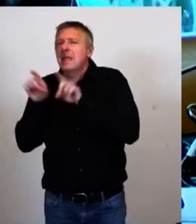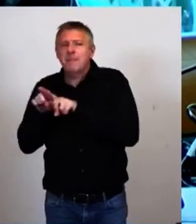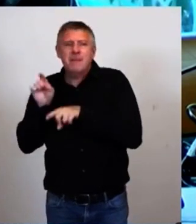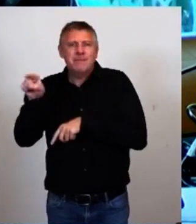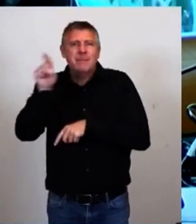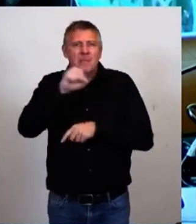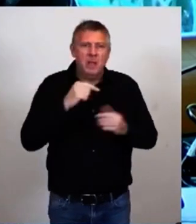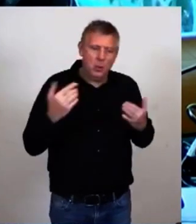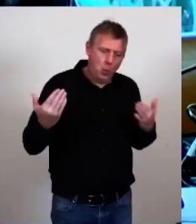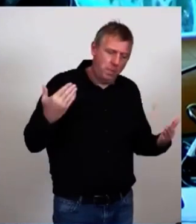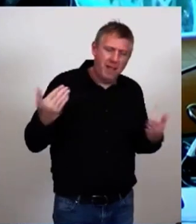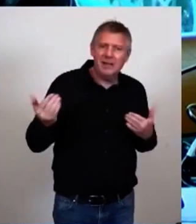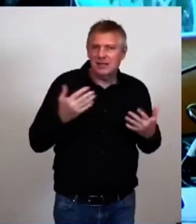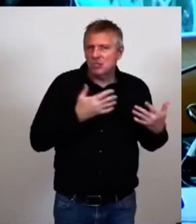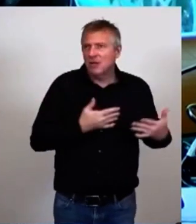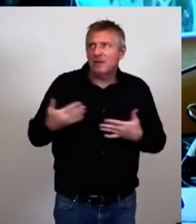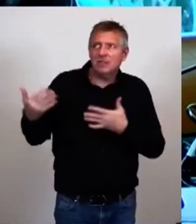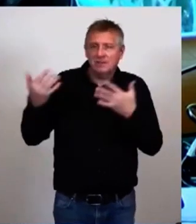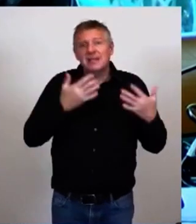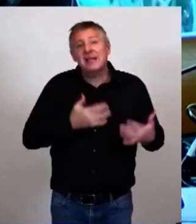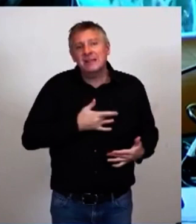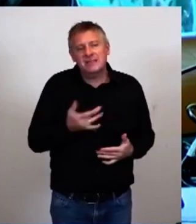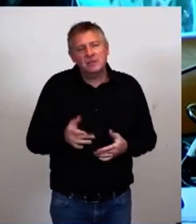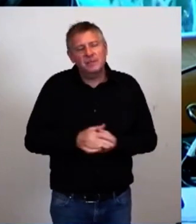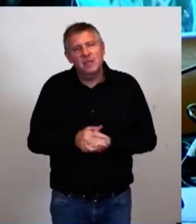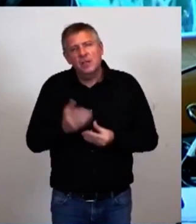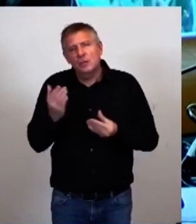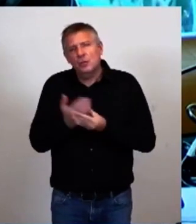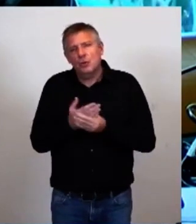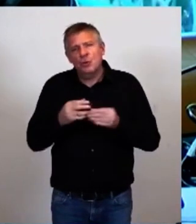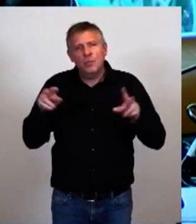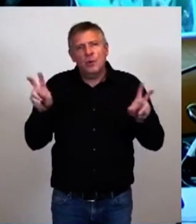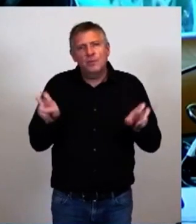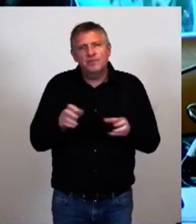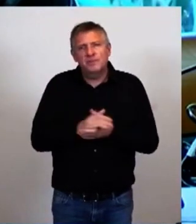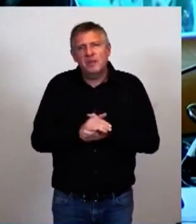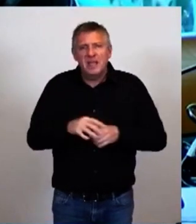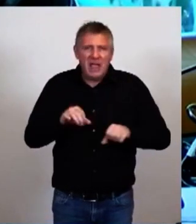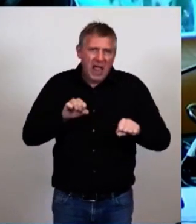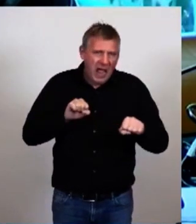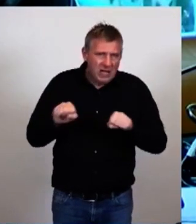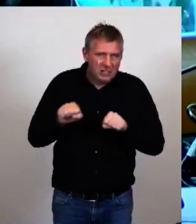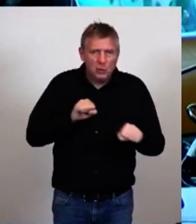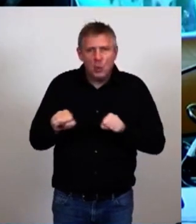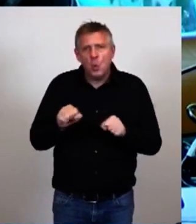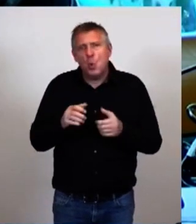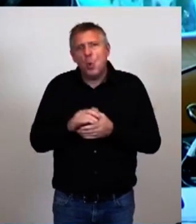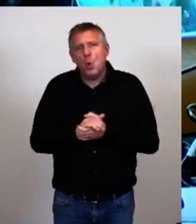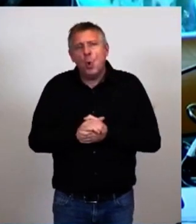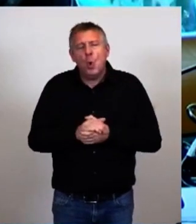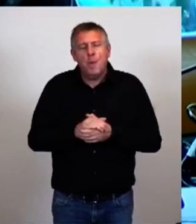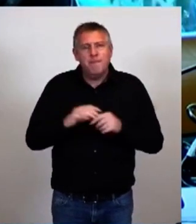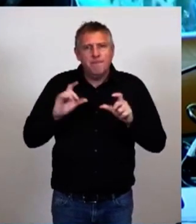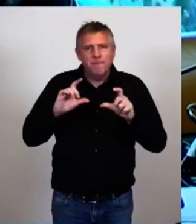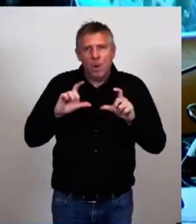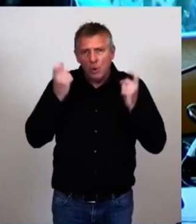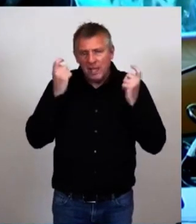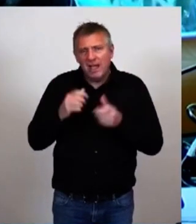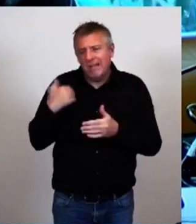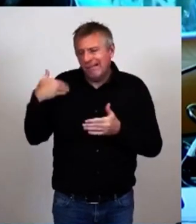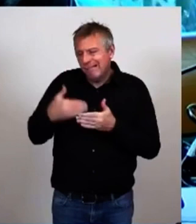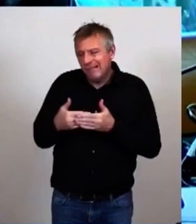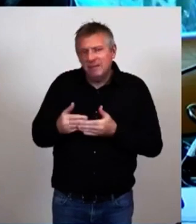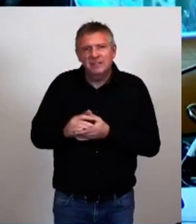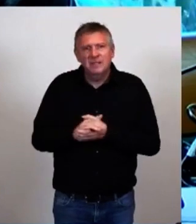Le document que vous nous présentez est intitulé, je cite, « Action du mandat, faciliter l'accès des familles modestes à l'accueil collectif et permettre